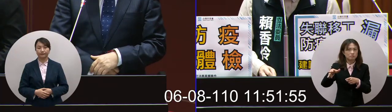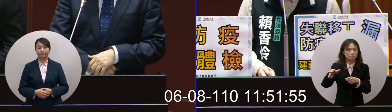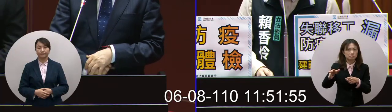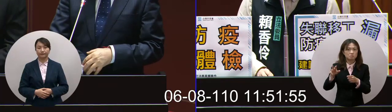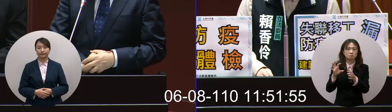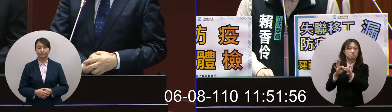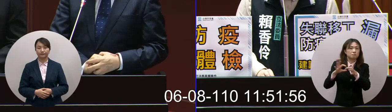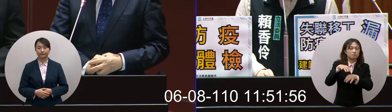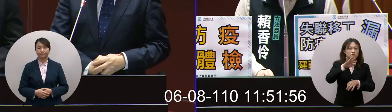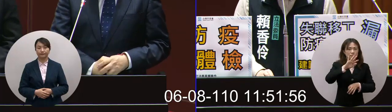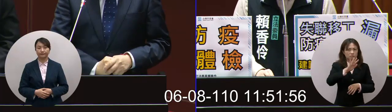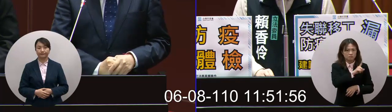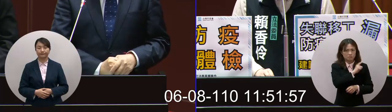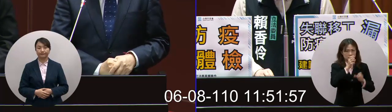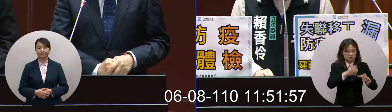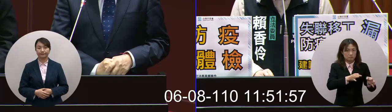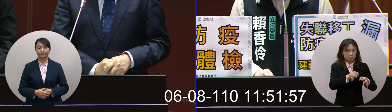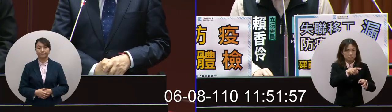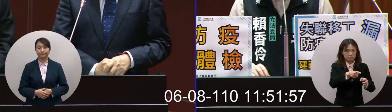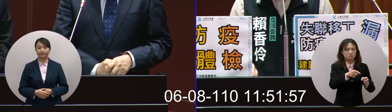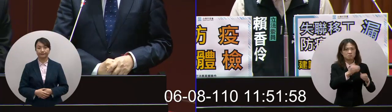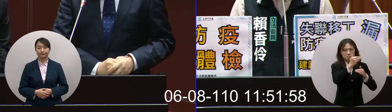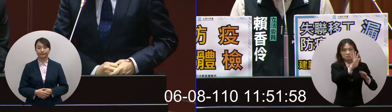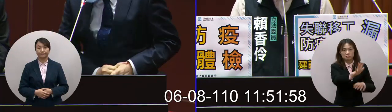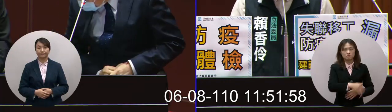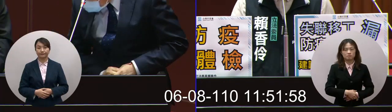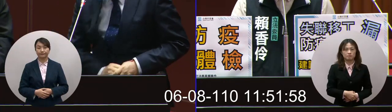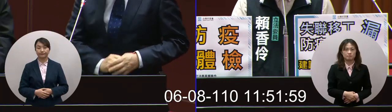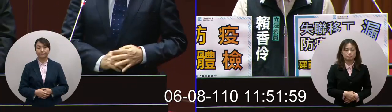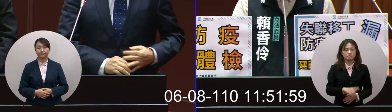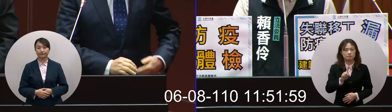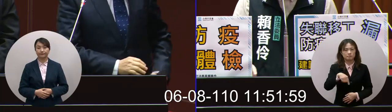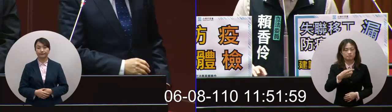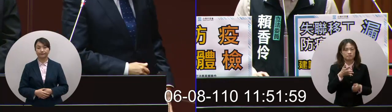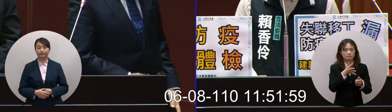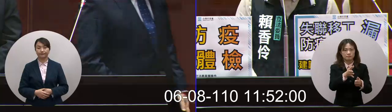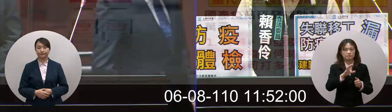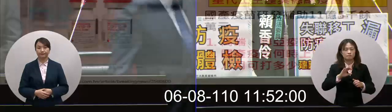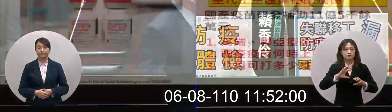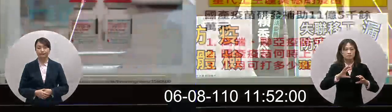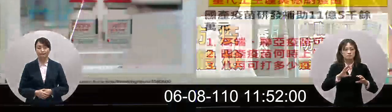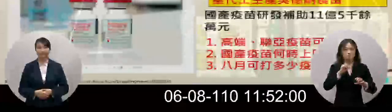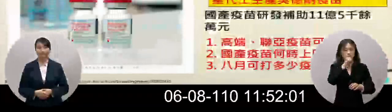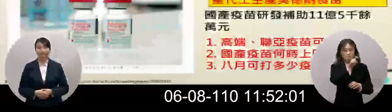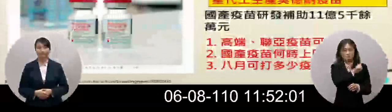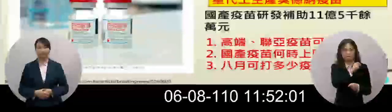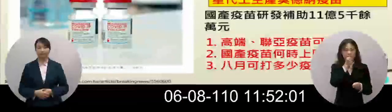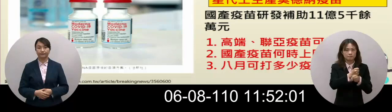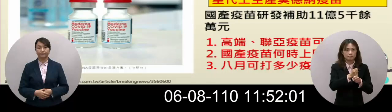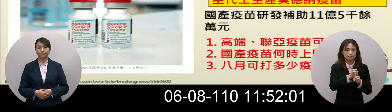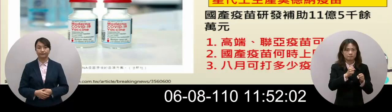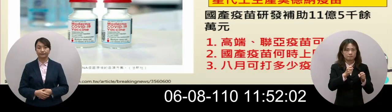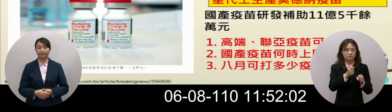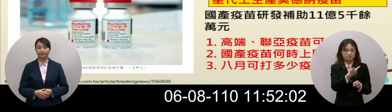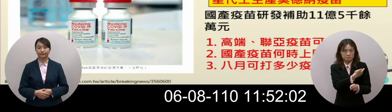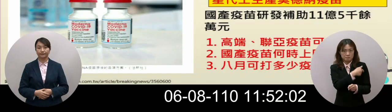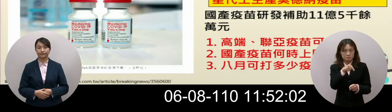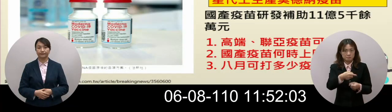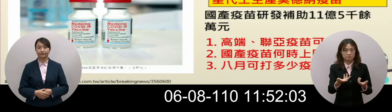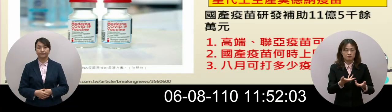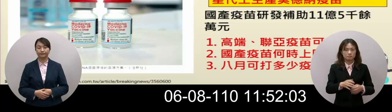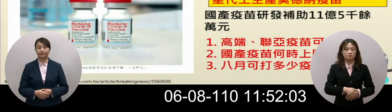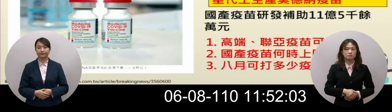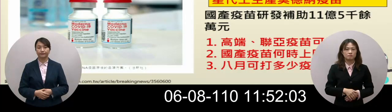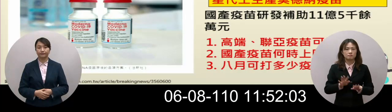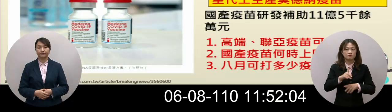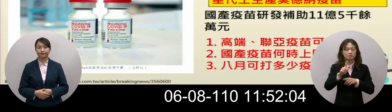多了解一下。下一个比较请教国那个有关国产疫苗的部分，因为今天的这个报告里面呢是融在整体的这个